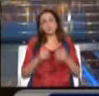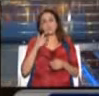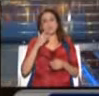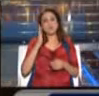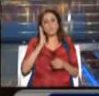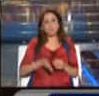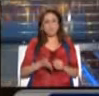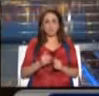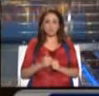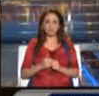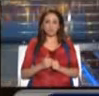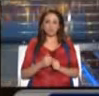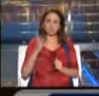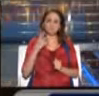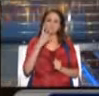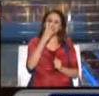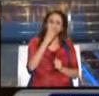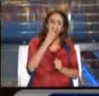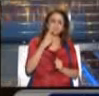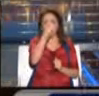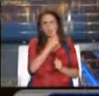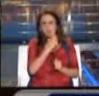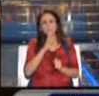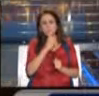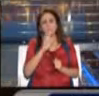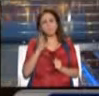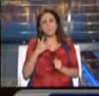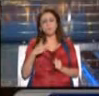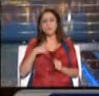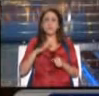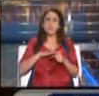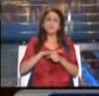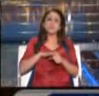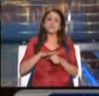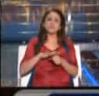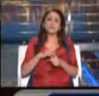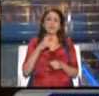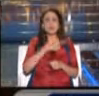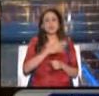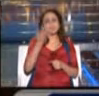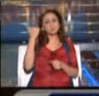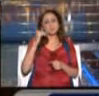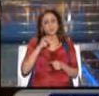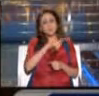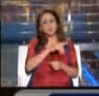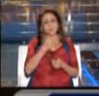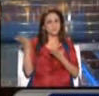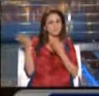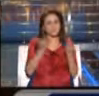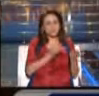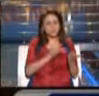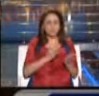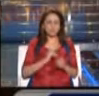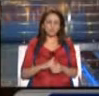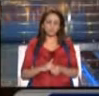من انواع التبشيره او الغضب او الزعل، ده وارد جدا، دي مشاعر انسانيه. لكن في تحليلك، في استضافتك للضيوف،